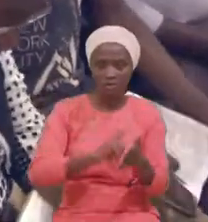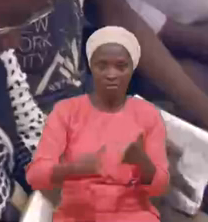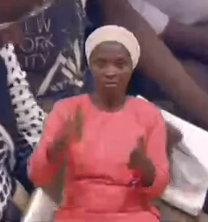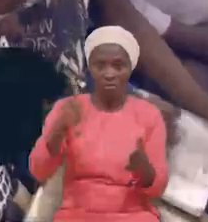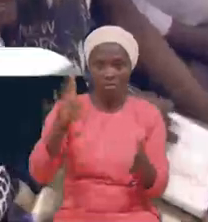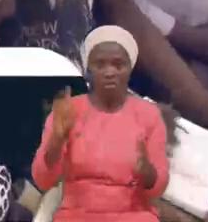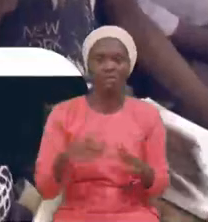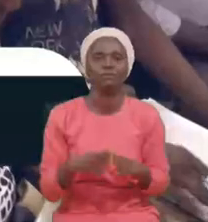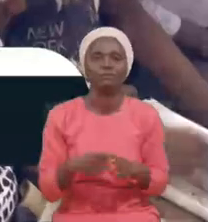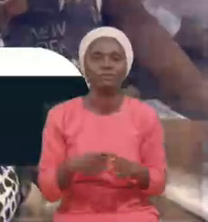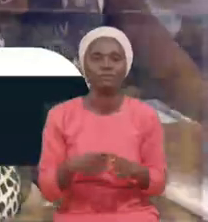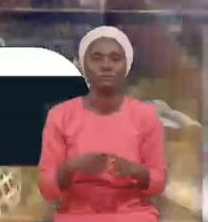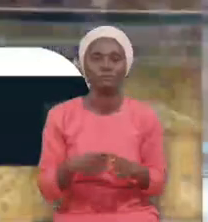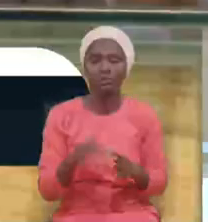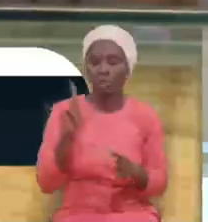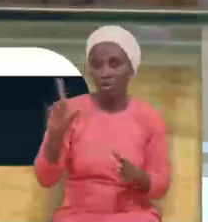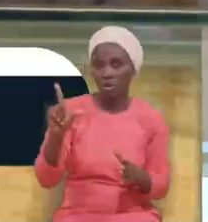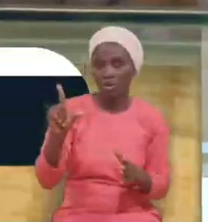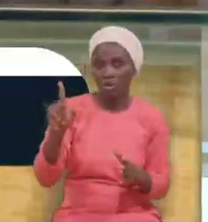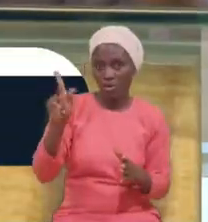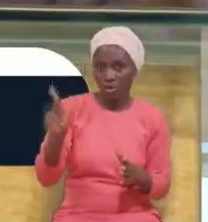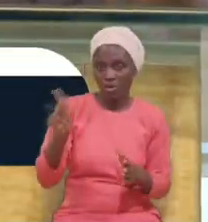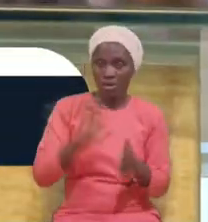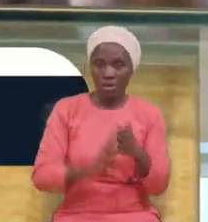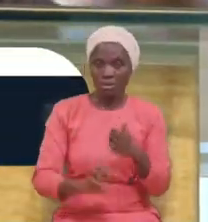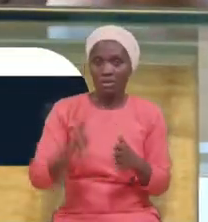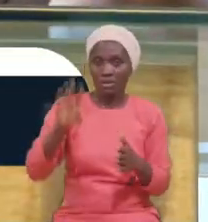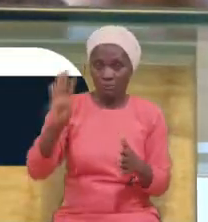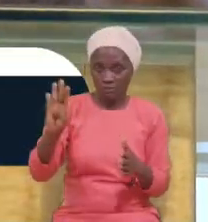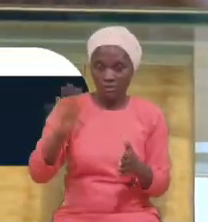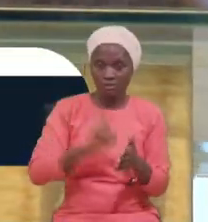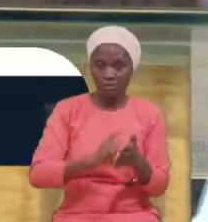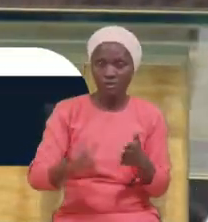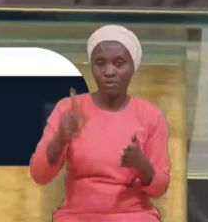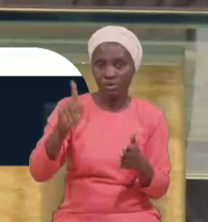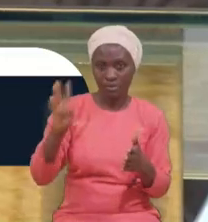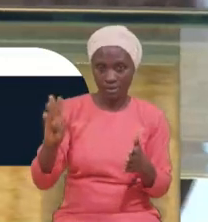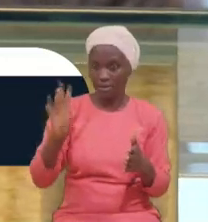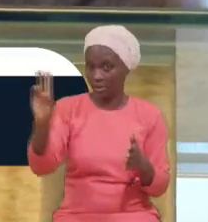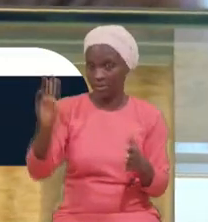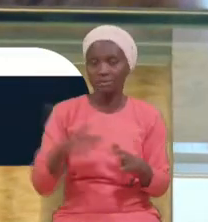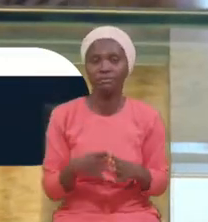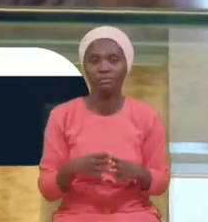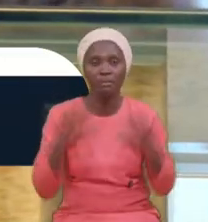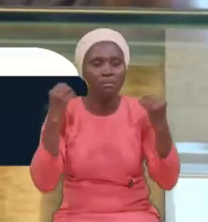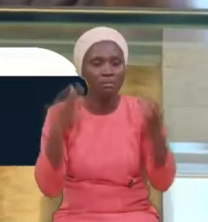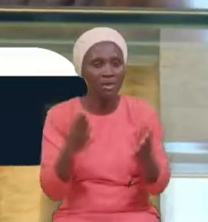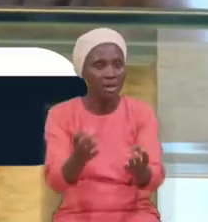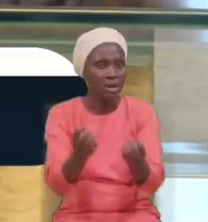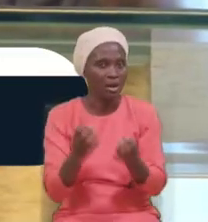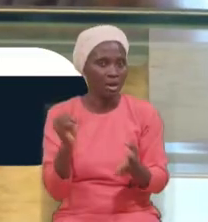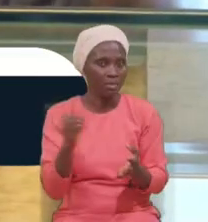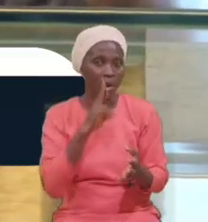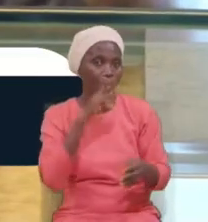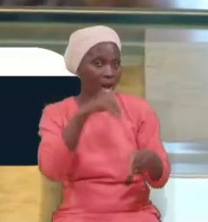4, Luc 4, verset 27. Il y avait aussi plusieurs lépreux